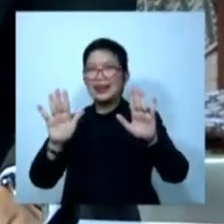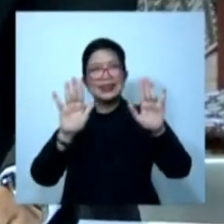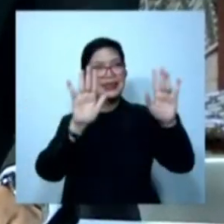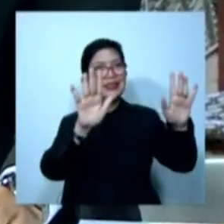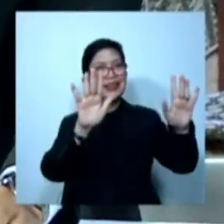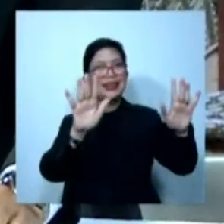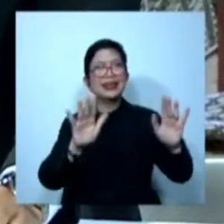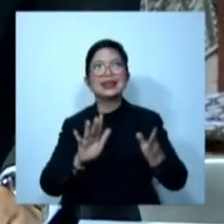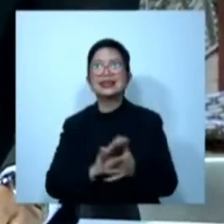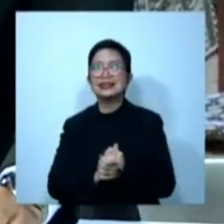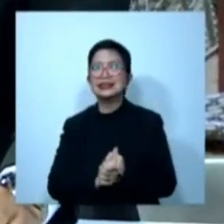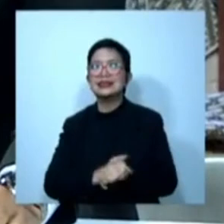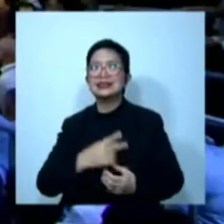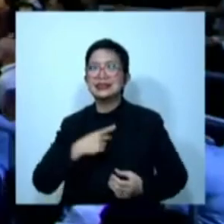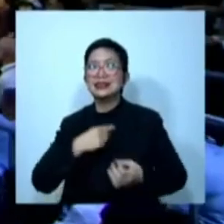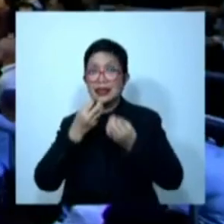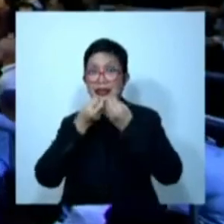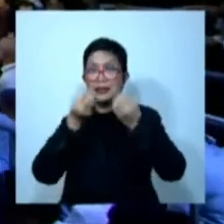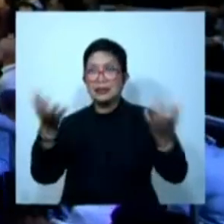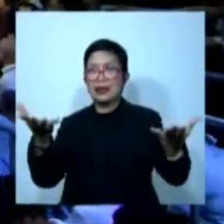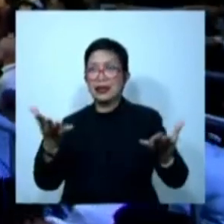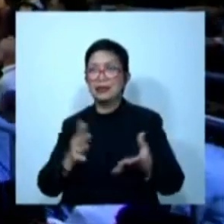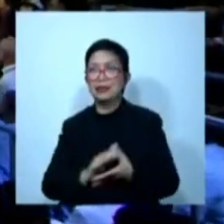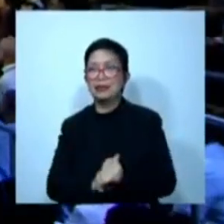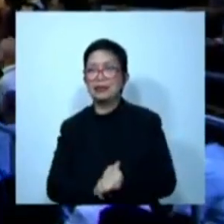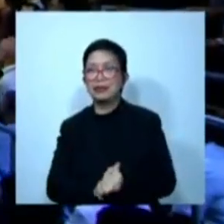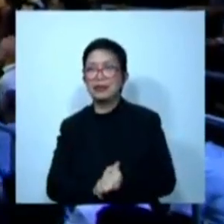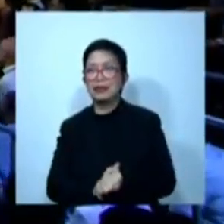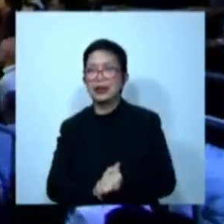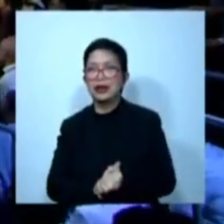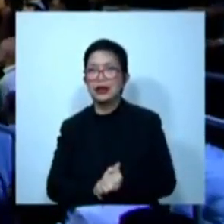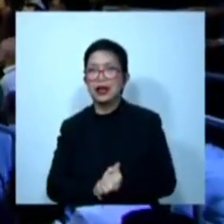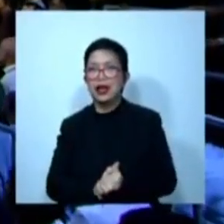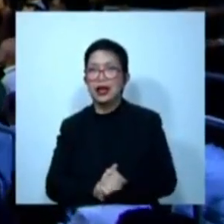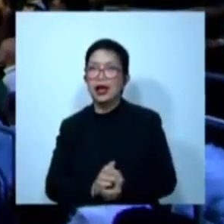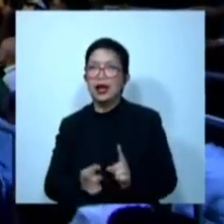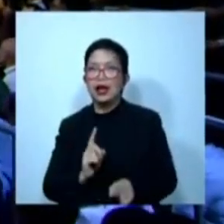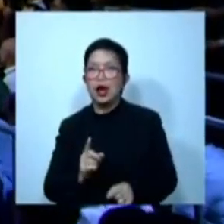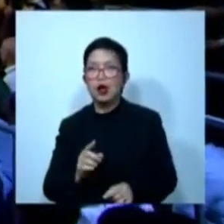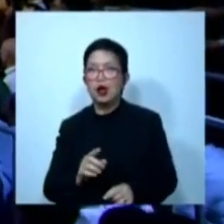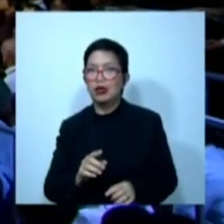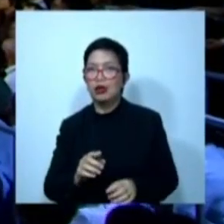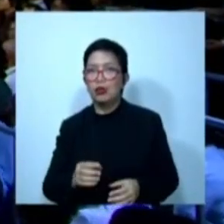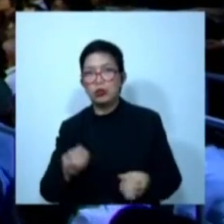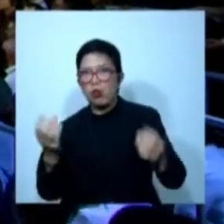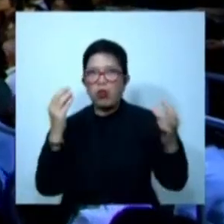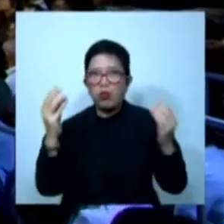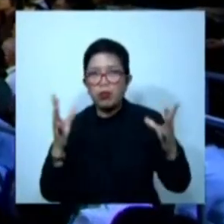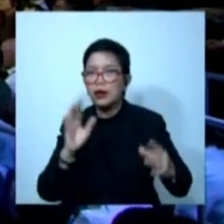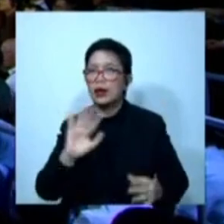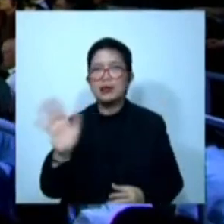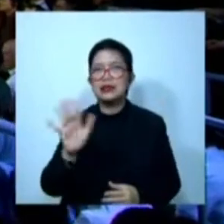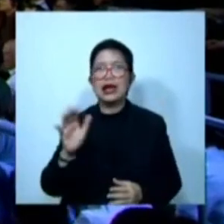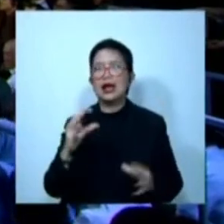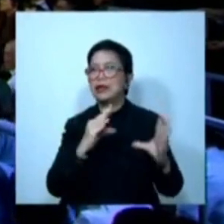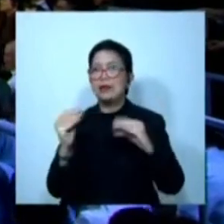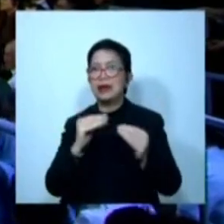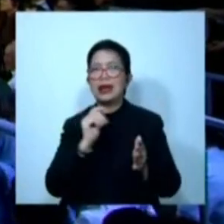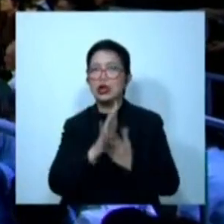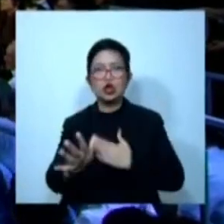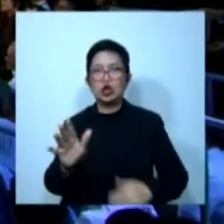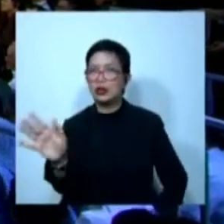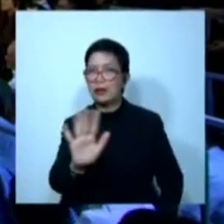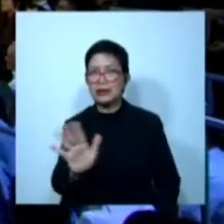Kami sampaikan kembali, hadirin harap tenang, apabila tidak tenang, maka debat tidak dapat dilanjutkan.